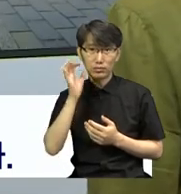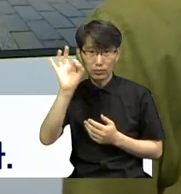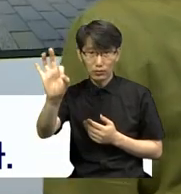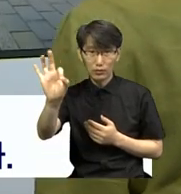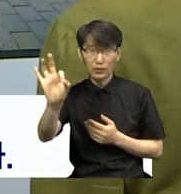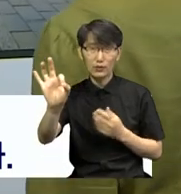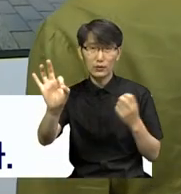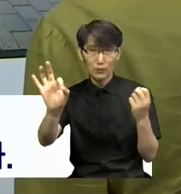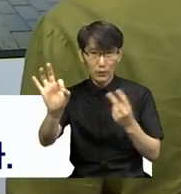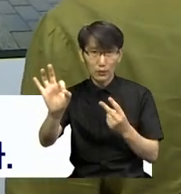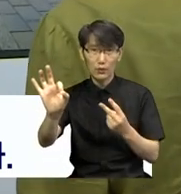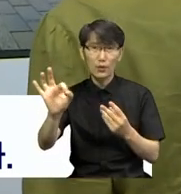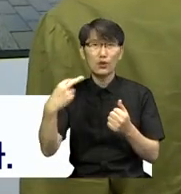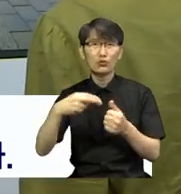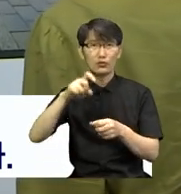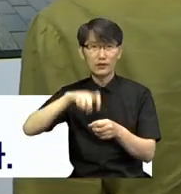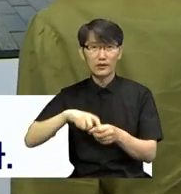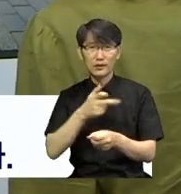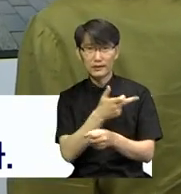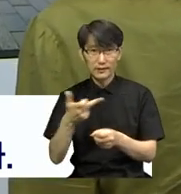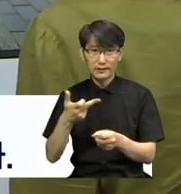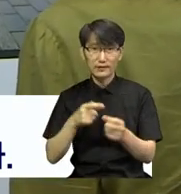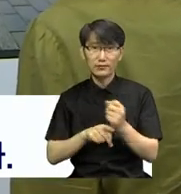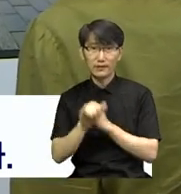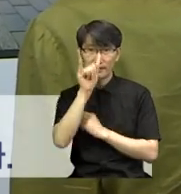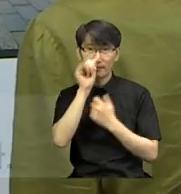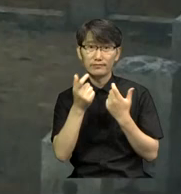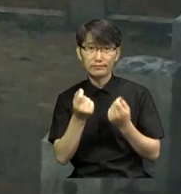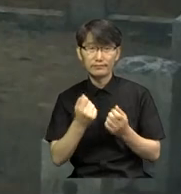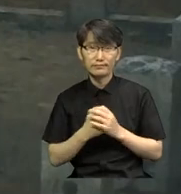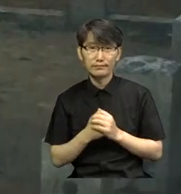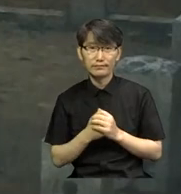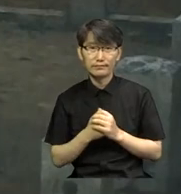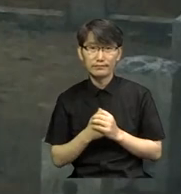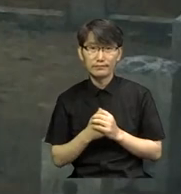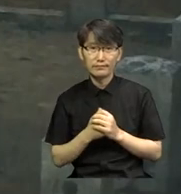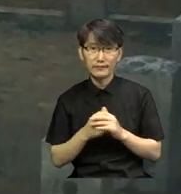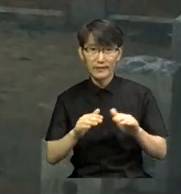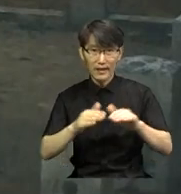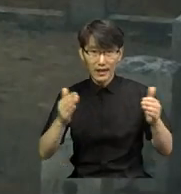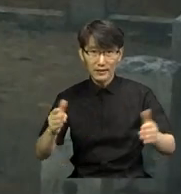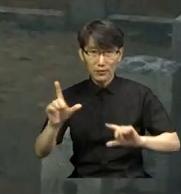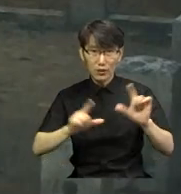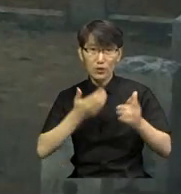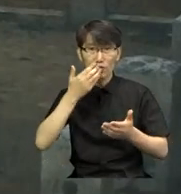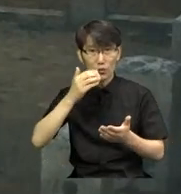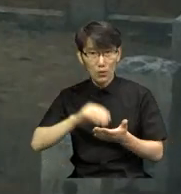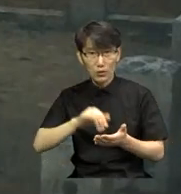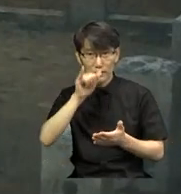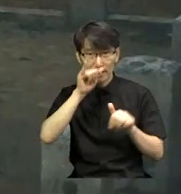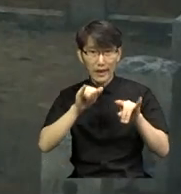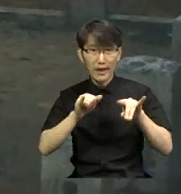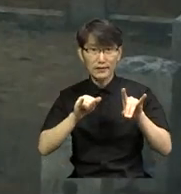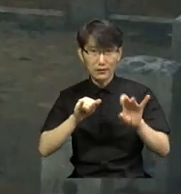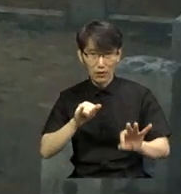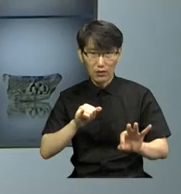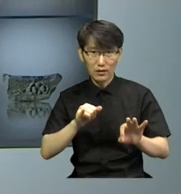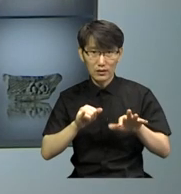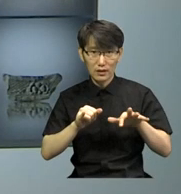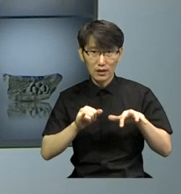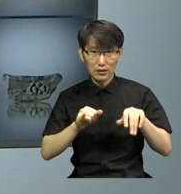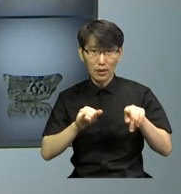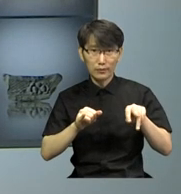바라보고 그래서 교육적으로도 입니다 좀 큰것 같습니다 박자 모양 의 돌로 구성된 개성의 첨성대와